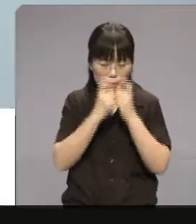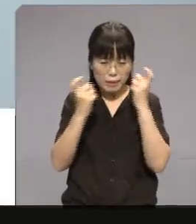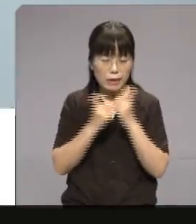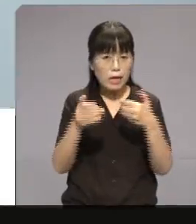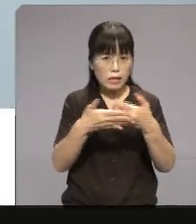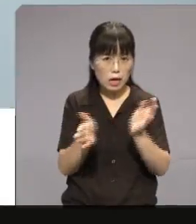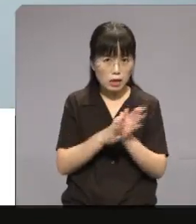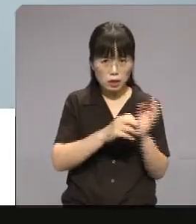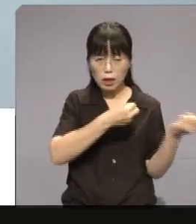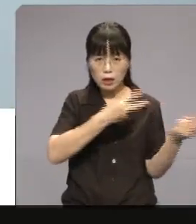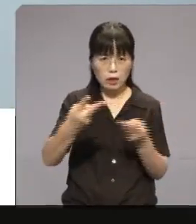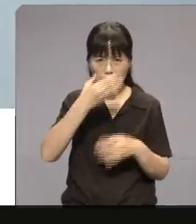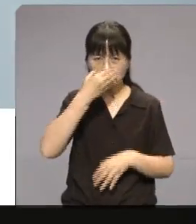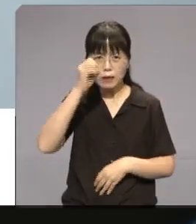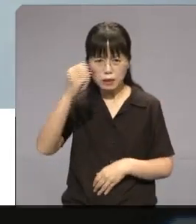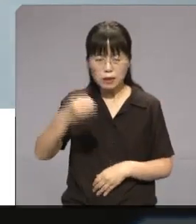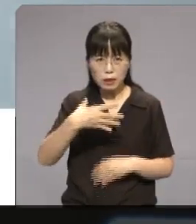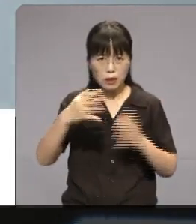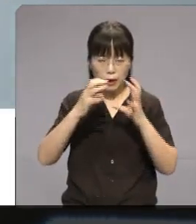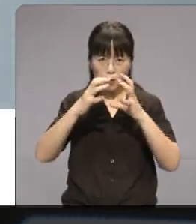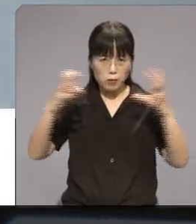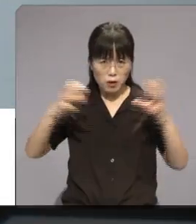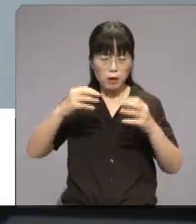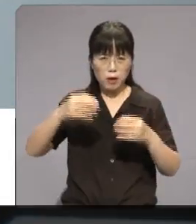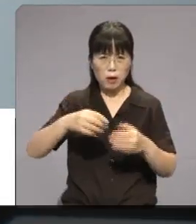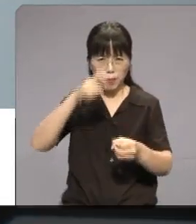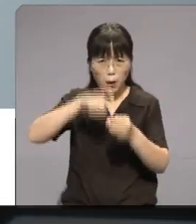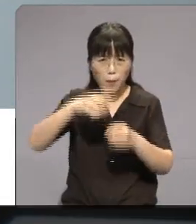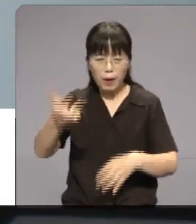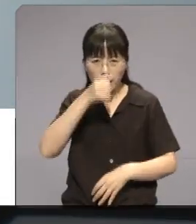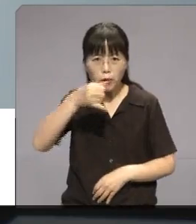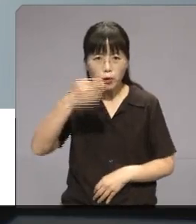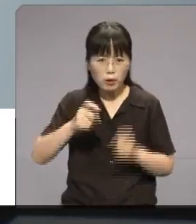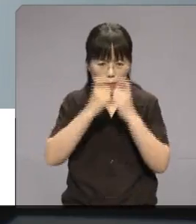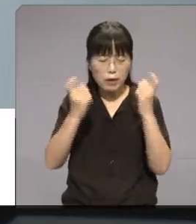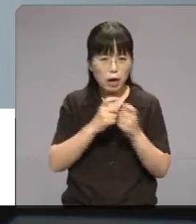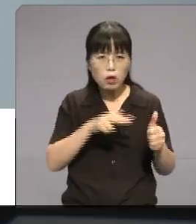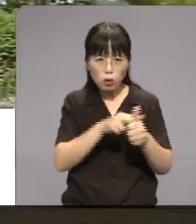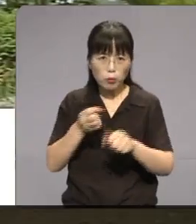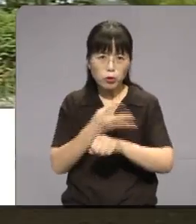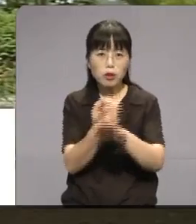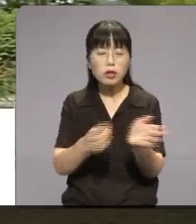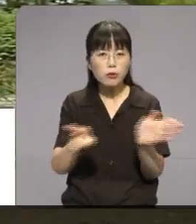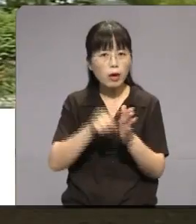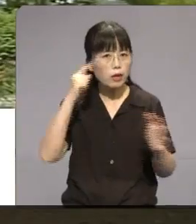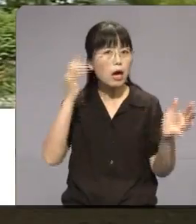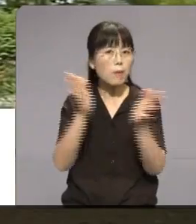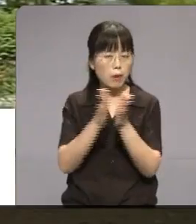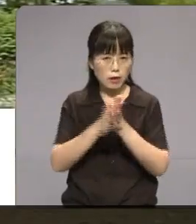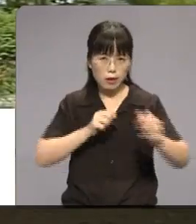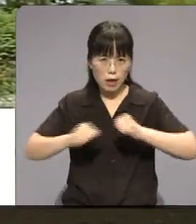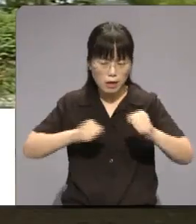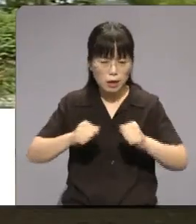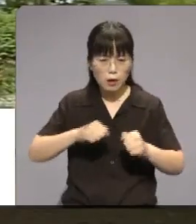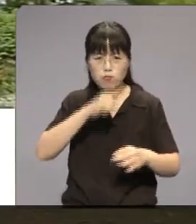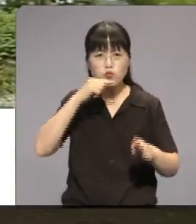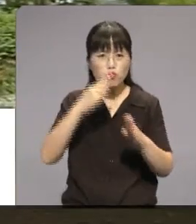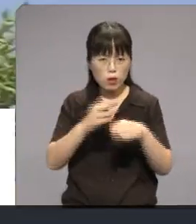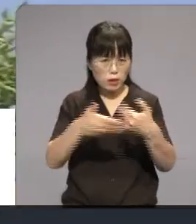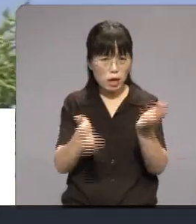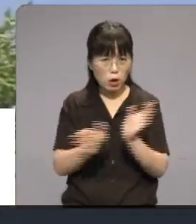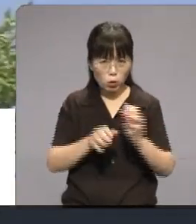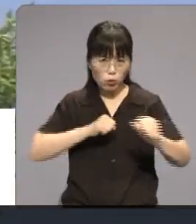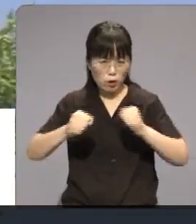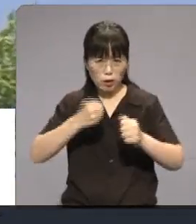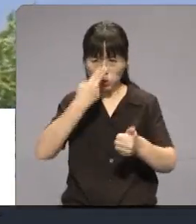민간단체의 전단을 쓰레기 풍선 도발의 명분으로 삼고 있지만 민간의 정보 전달을 위한 자발적 행위가 결코 북한 당국이